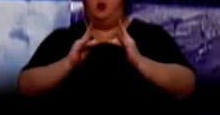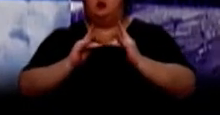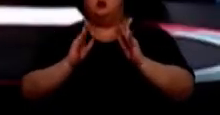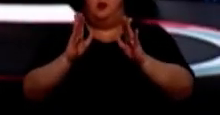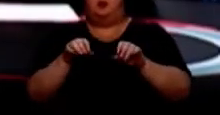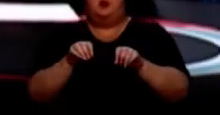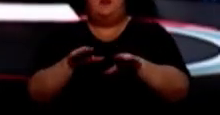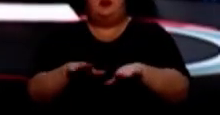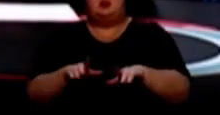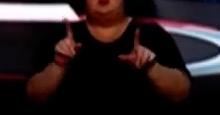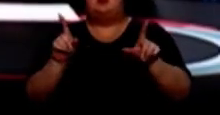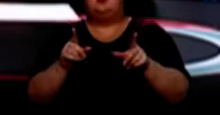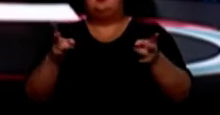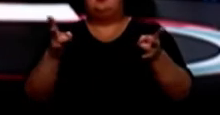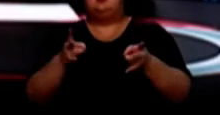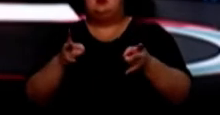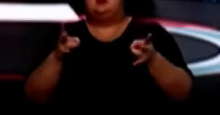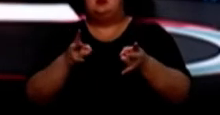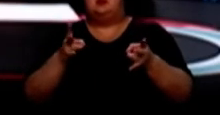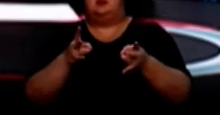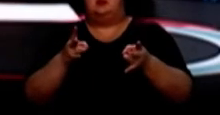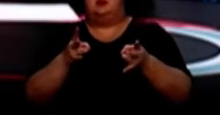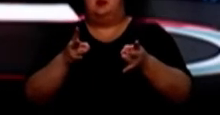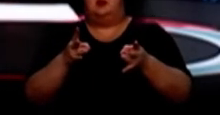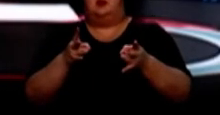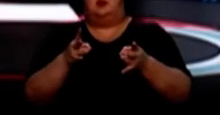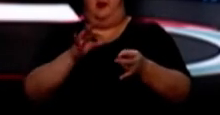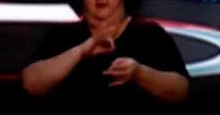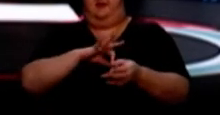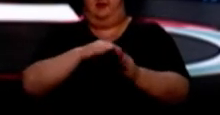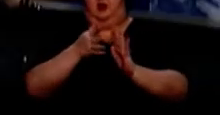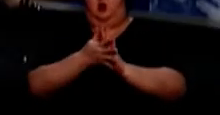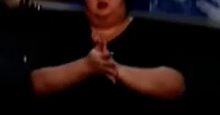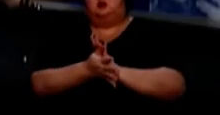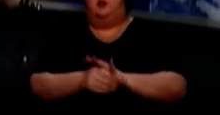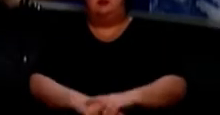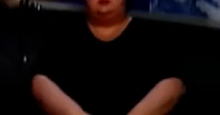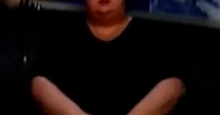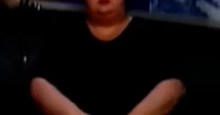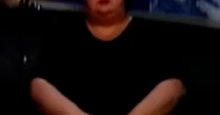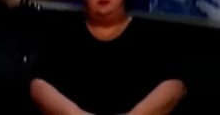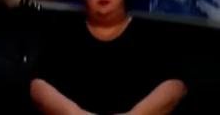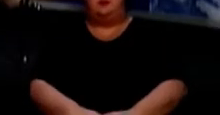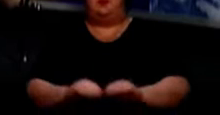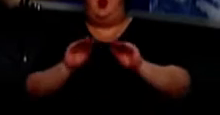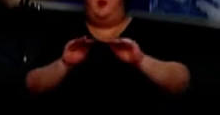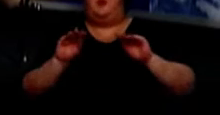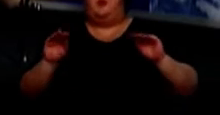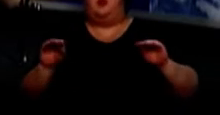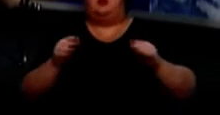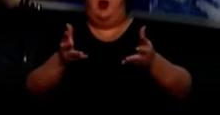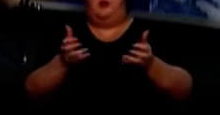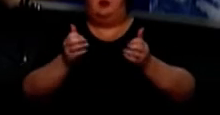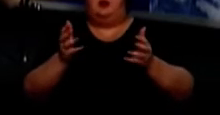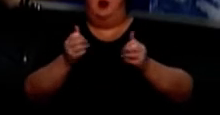будуть вирішувати, на що саме їх відпускати. Зрозуміла. Пункти прийому вторсировини у Полтаві можна